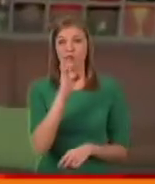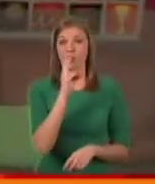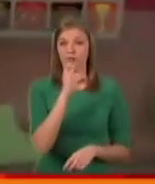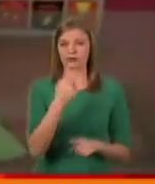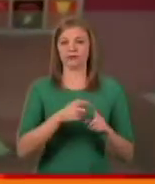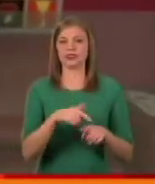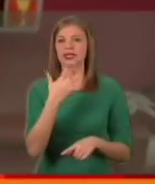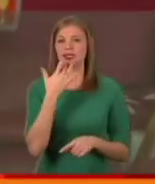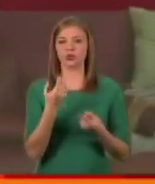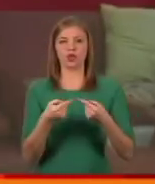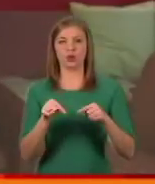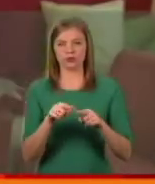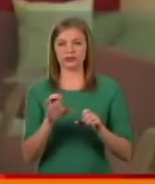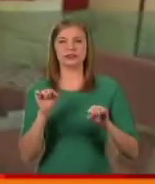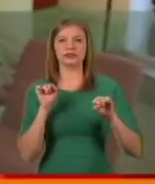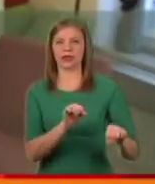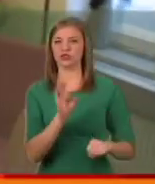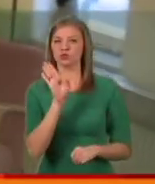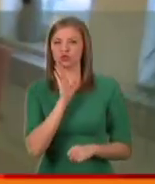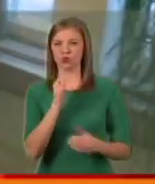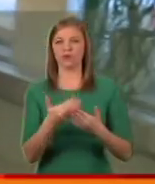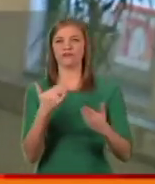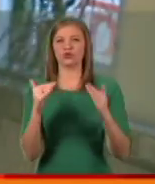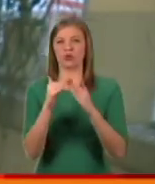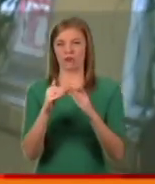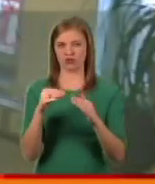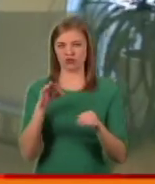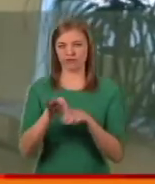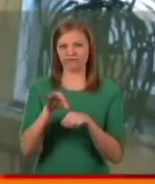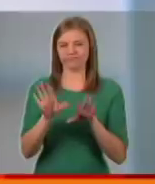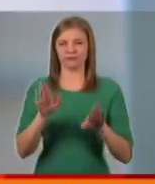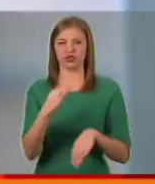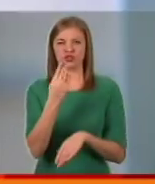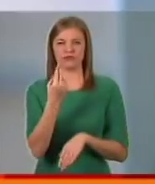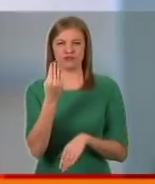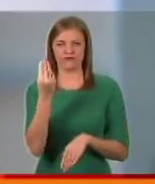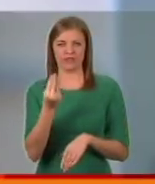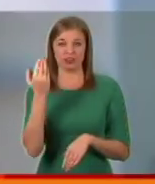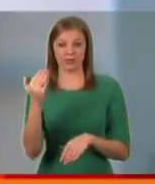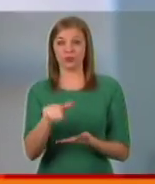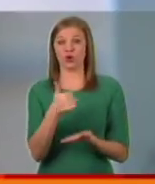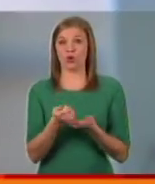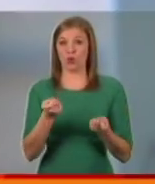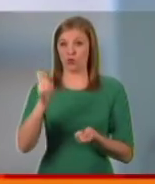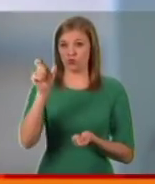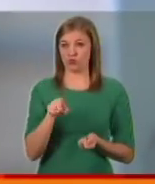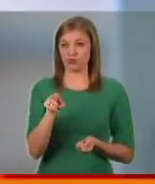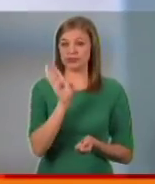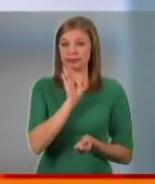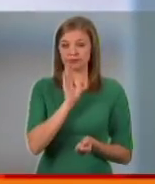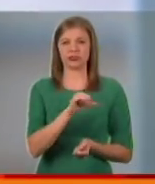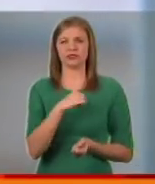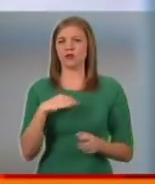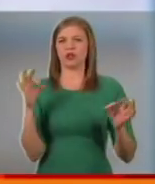– це національна організація із захисту жінок від домашнього насильства у Швеції. Її очільниця Зоза Інчі